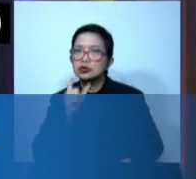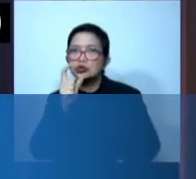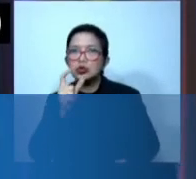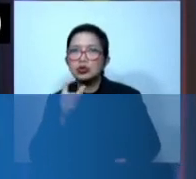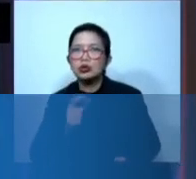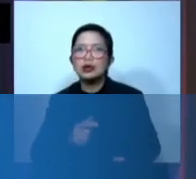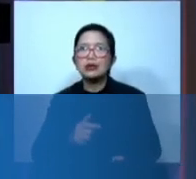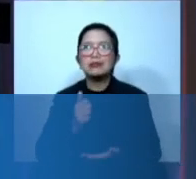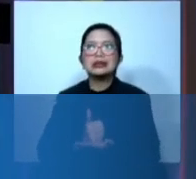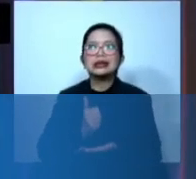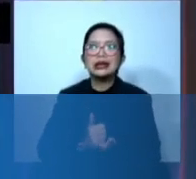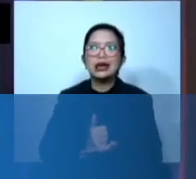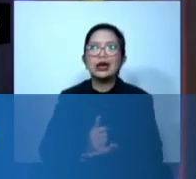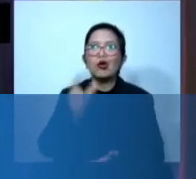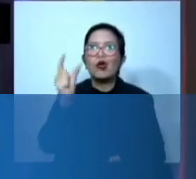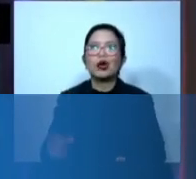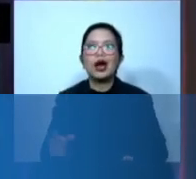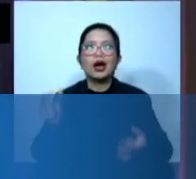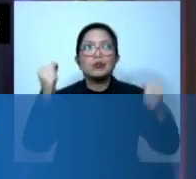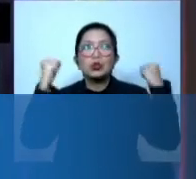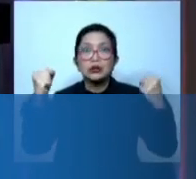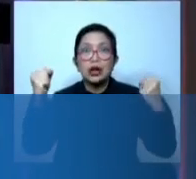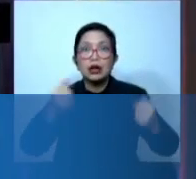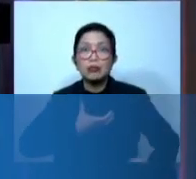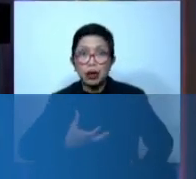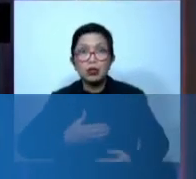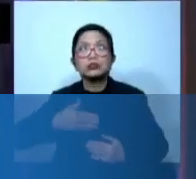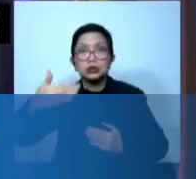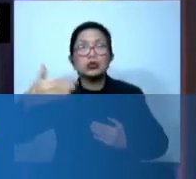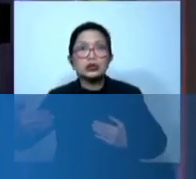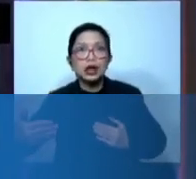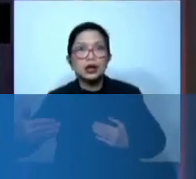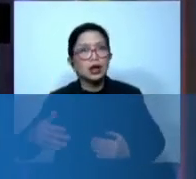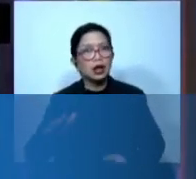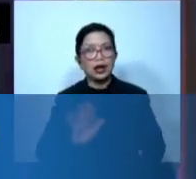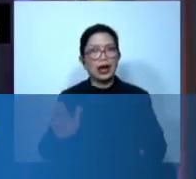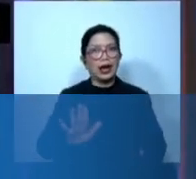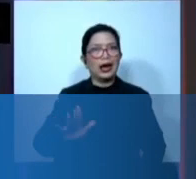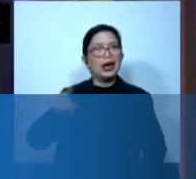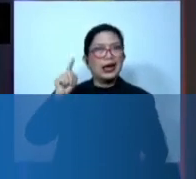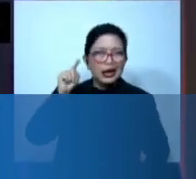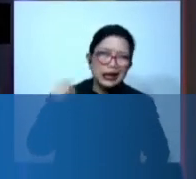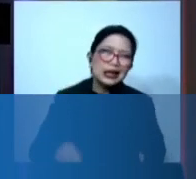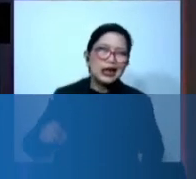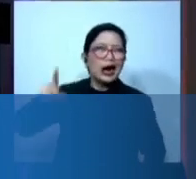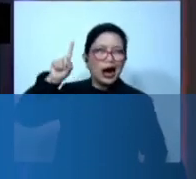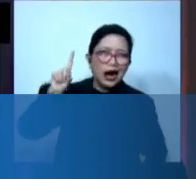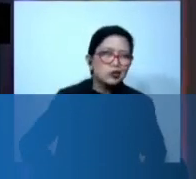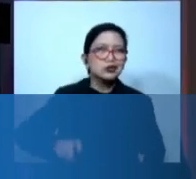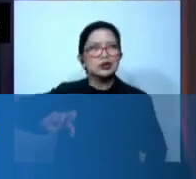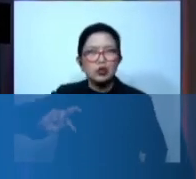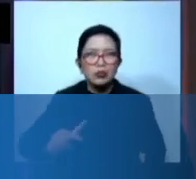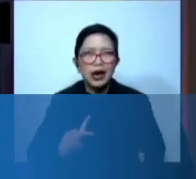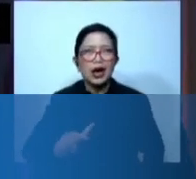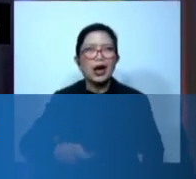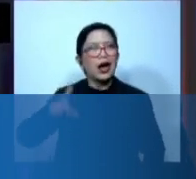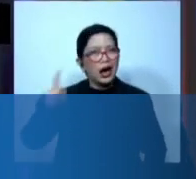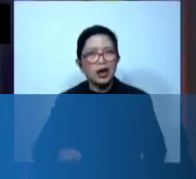kekuasaan. Apakah ini akan diteruskan? Tidak. Ini harus diubah. Ini harus dikembalikan.